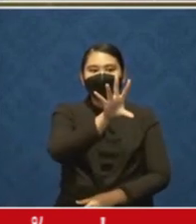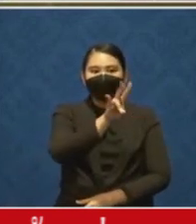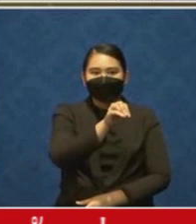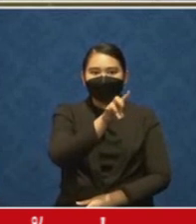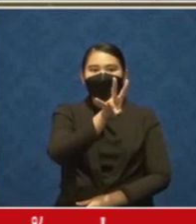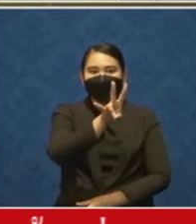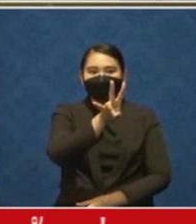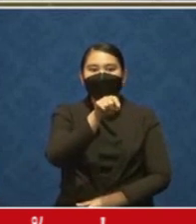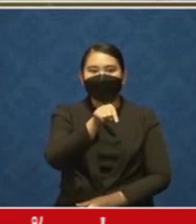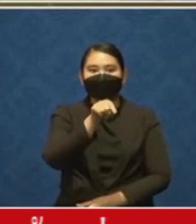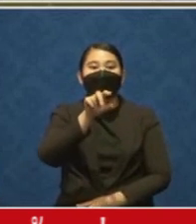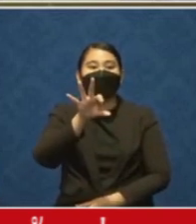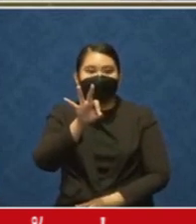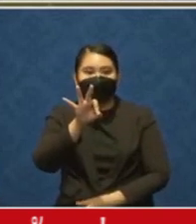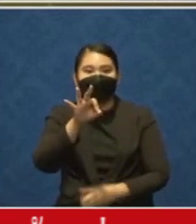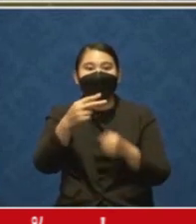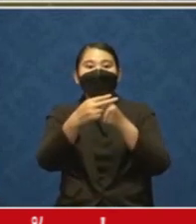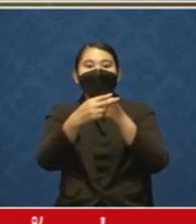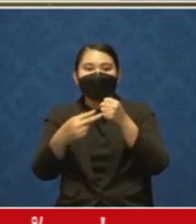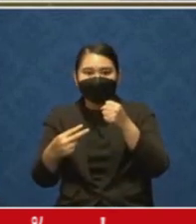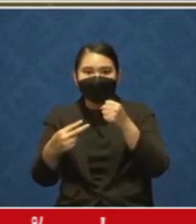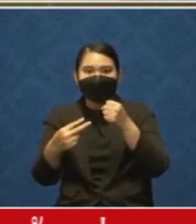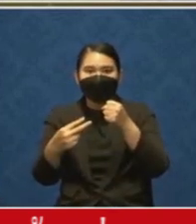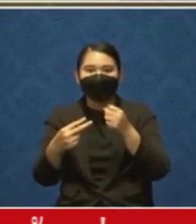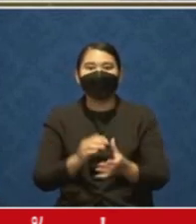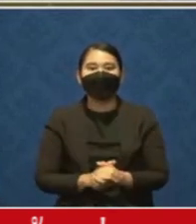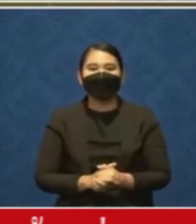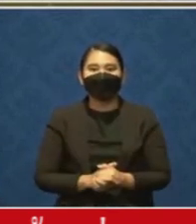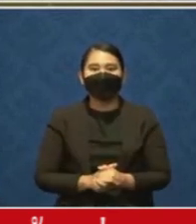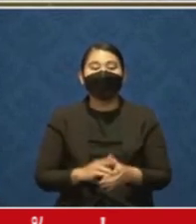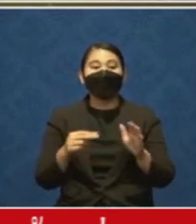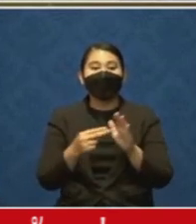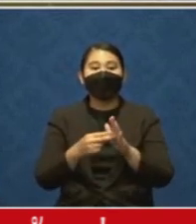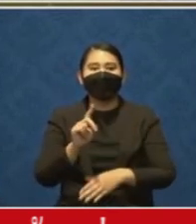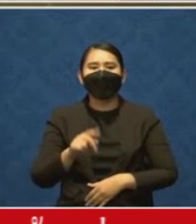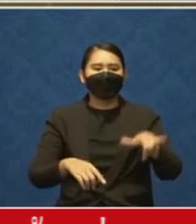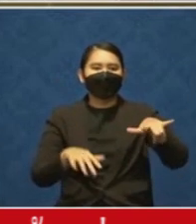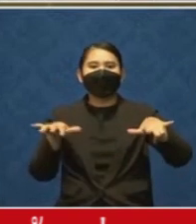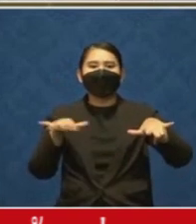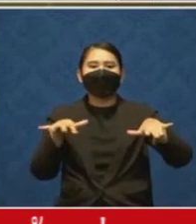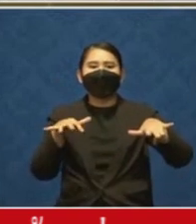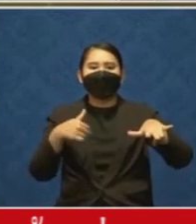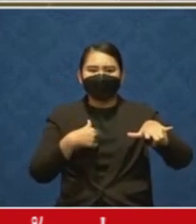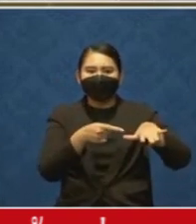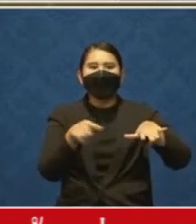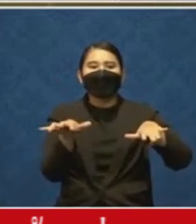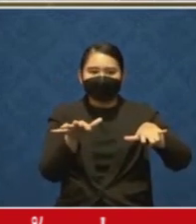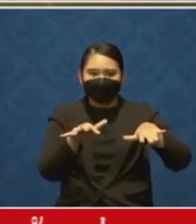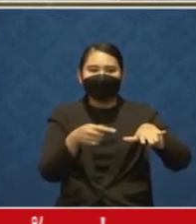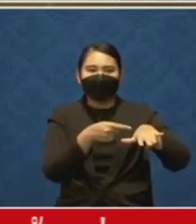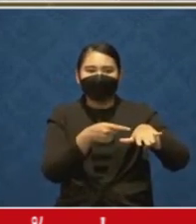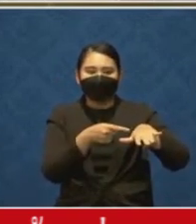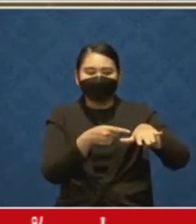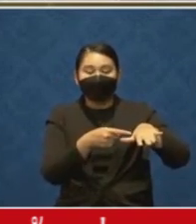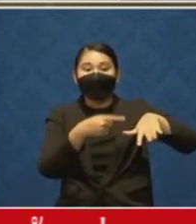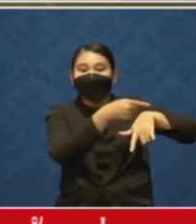77.9 มิลเลียน US ดอลลาร์ก็คือเป็นเครื่องบินเปล่านะครับมีตัวถังนะ